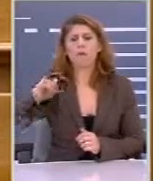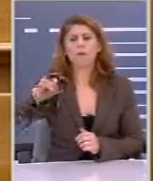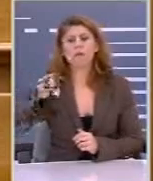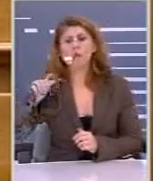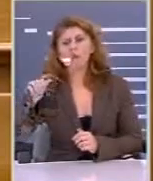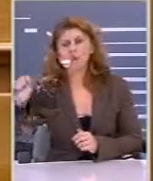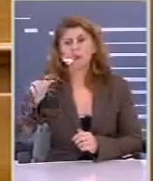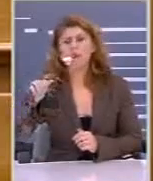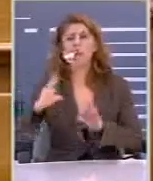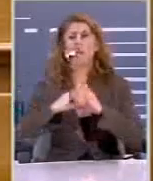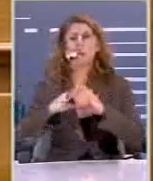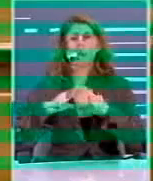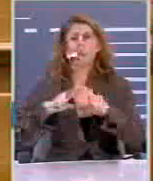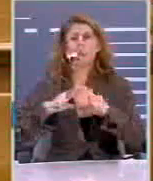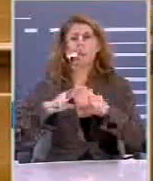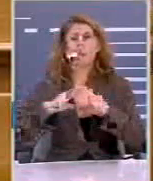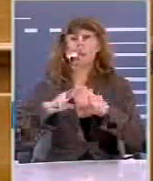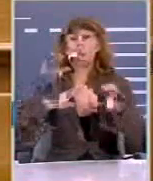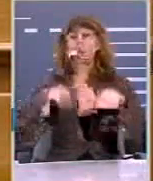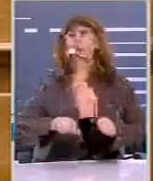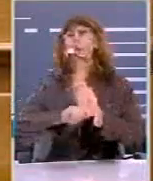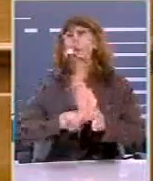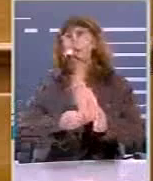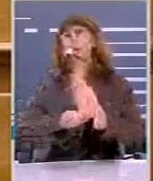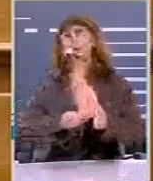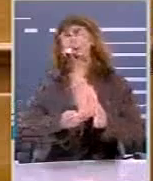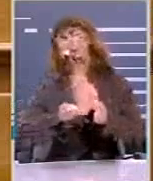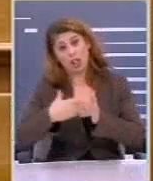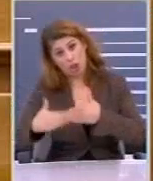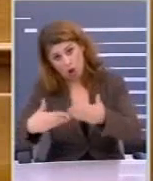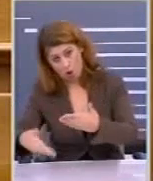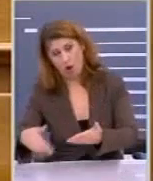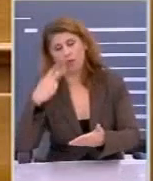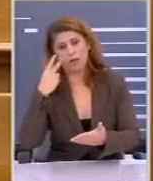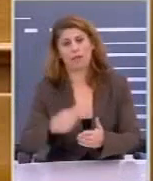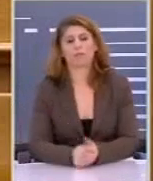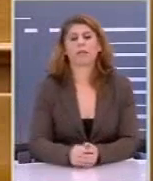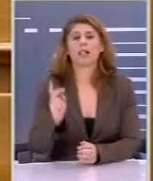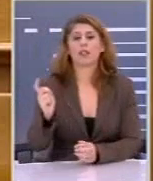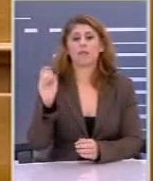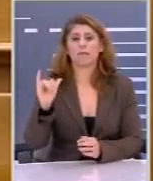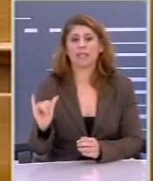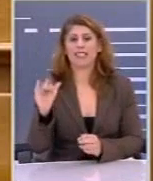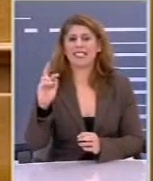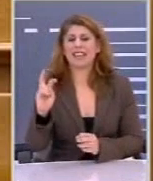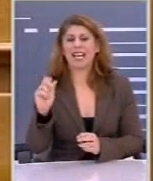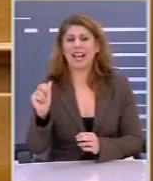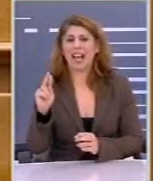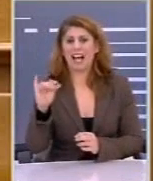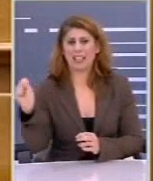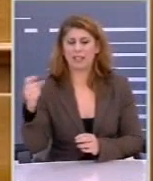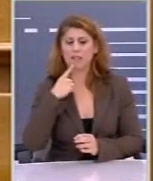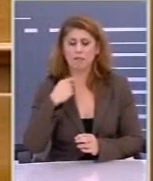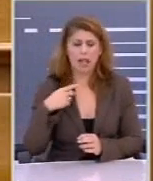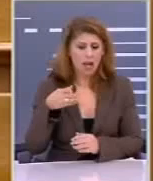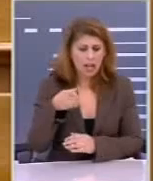τηλέτυπος Μέγκα, Προκοπία, Κλείσιμο και όλα όσα έχουμε παρακολουθήσει. Σταύρος Ψυχάρης, ο οποίος ήρθε, είπε δεν θα έρθει